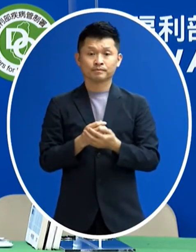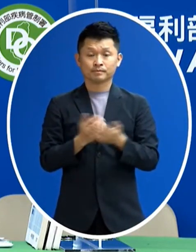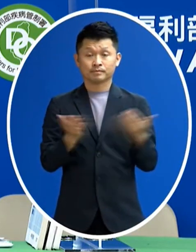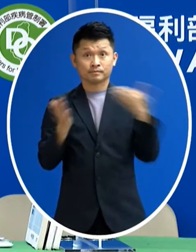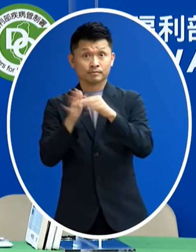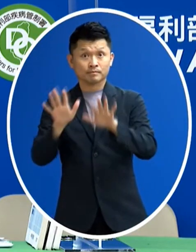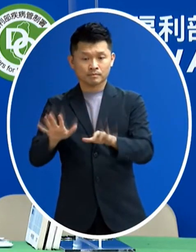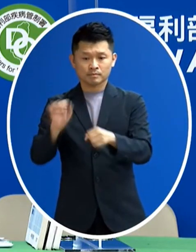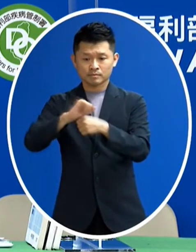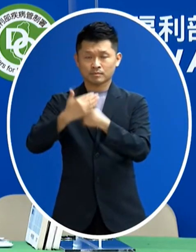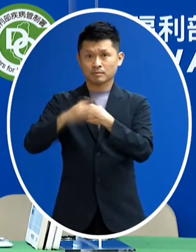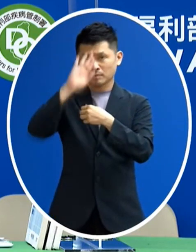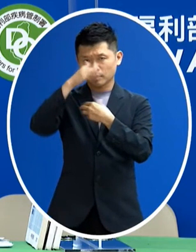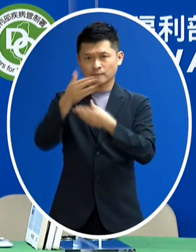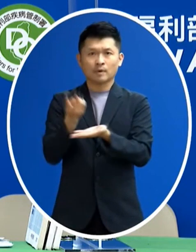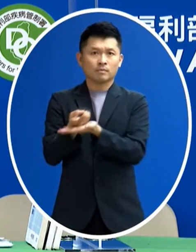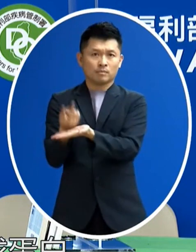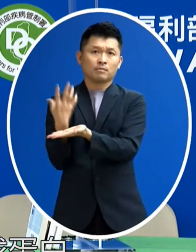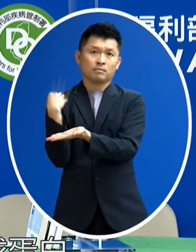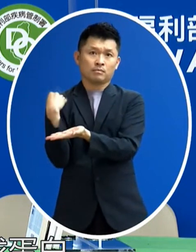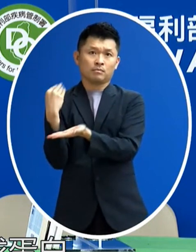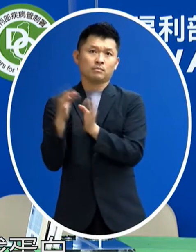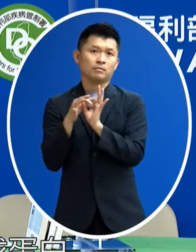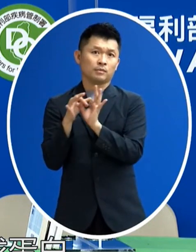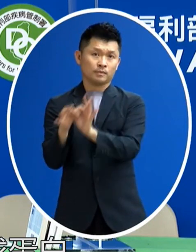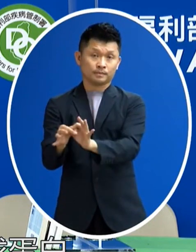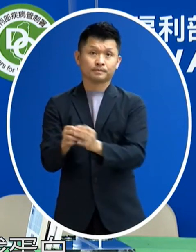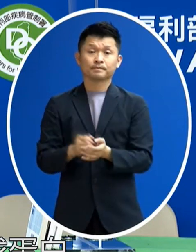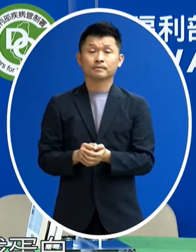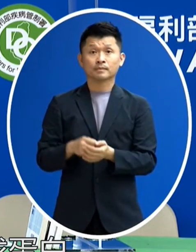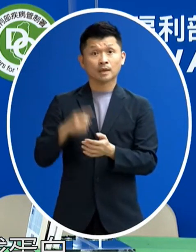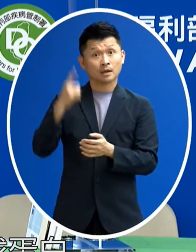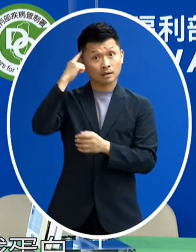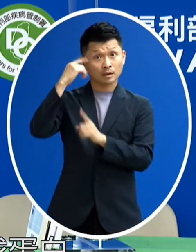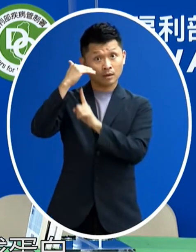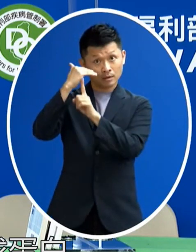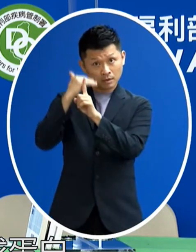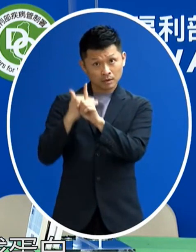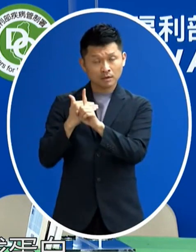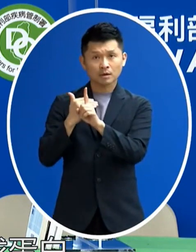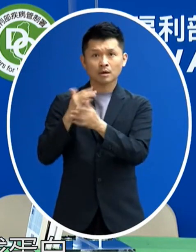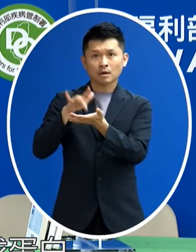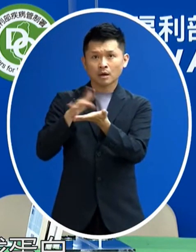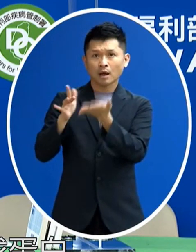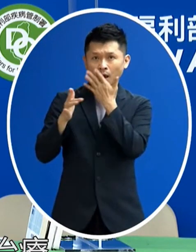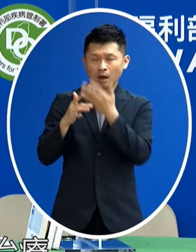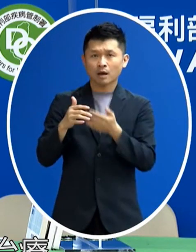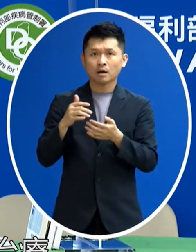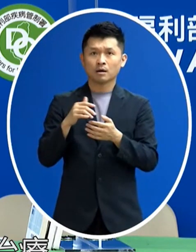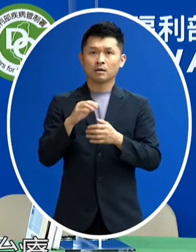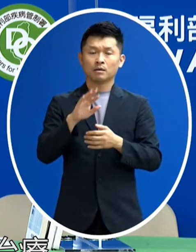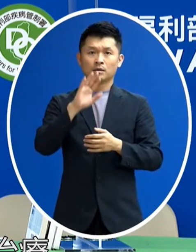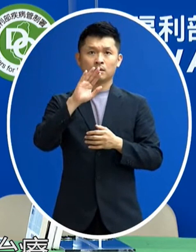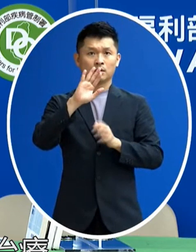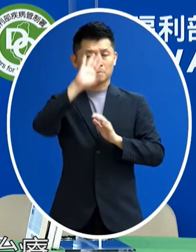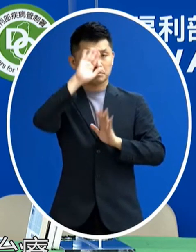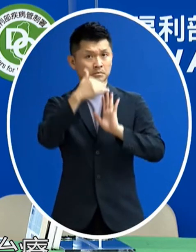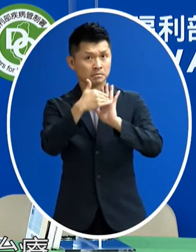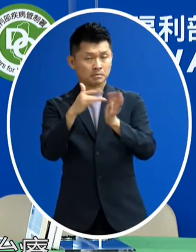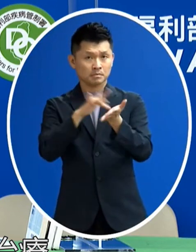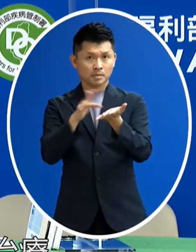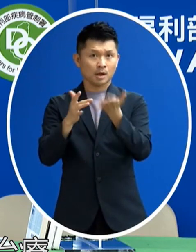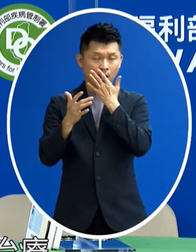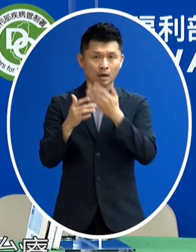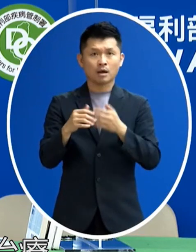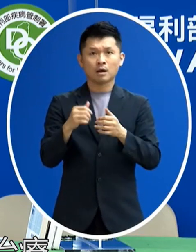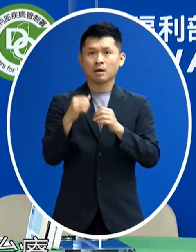住在加护病房当中治疗，使用的是包括降脑压药、类固醇、免疫球蛋白、瑞德西韦还有抗癫